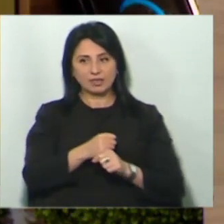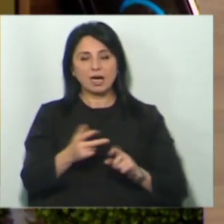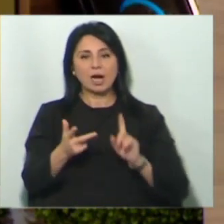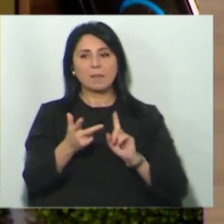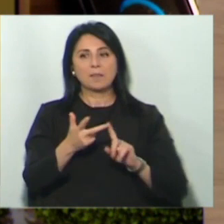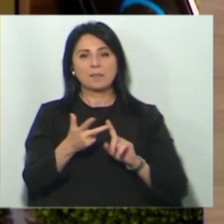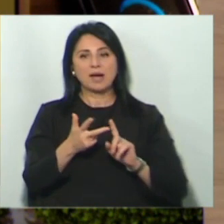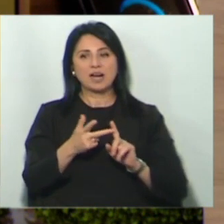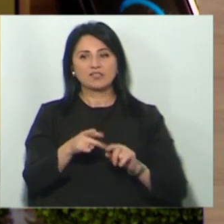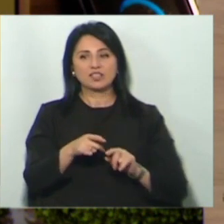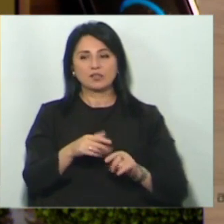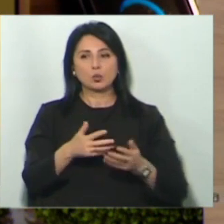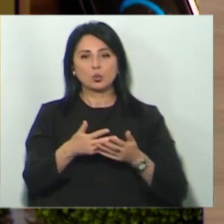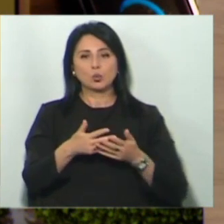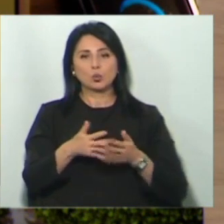băcani.